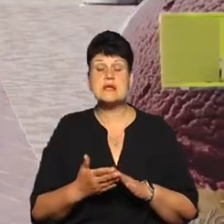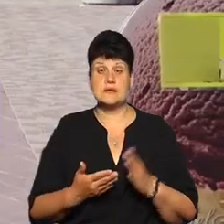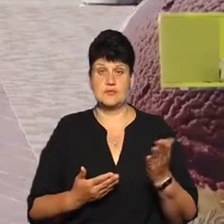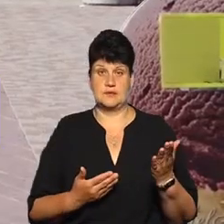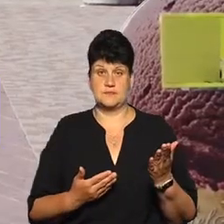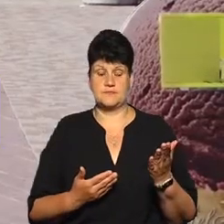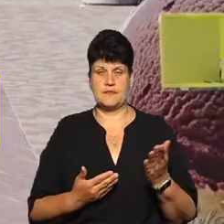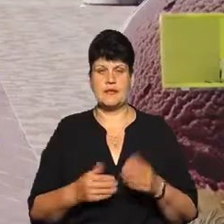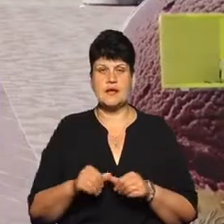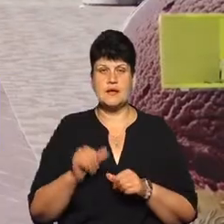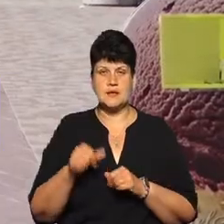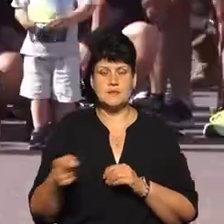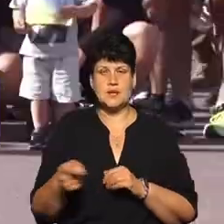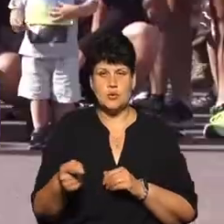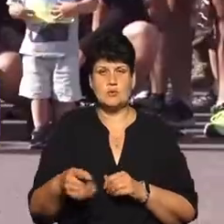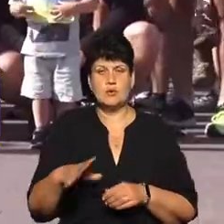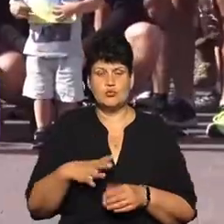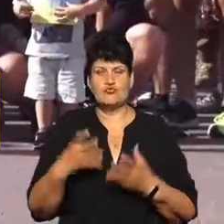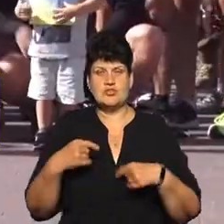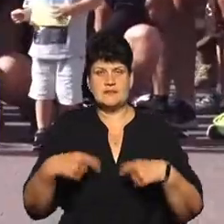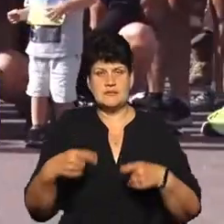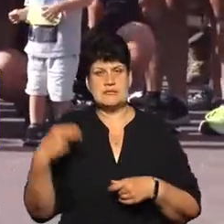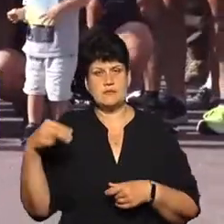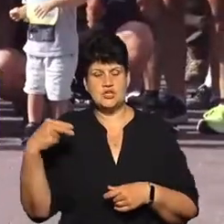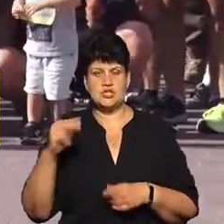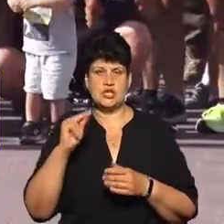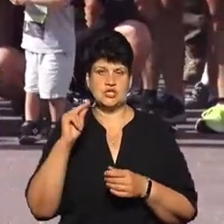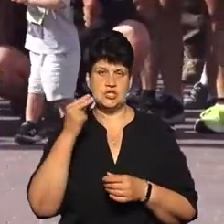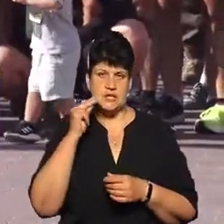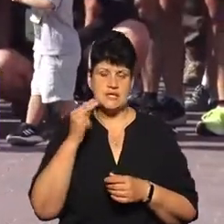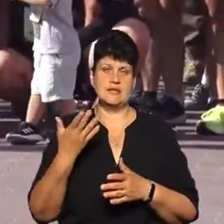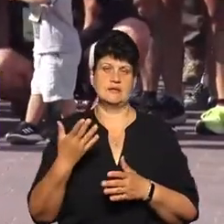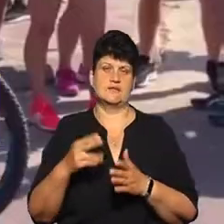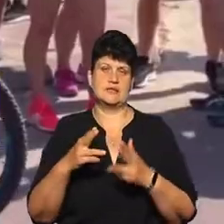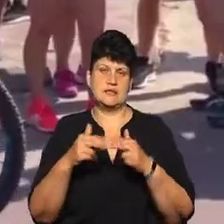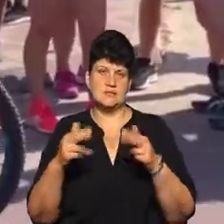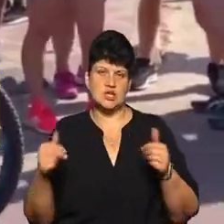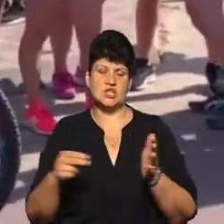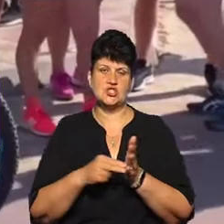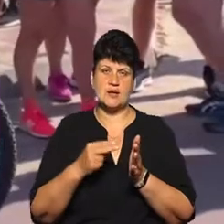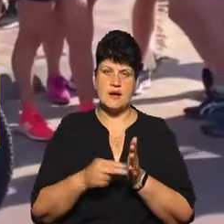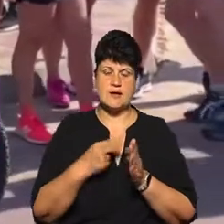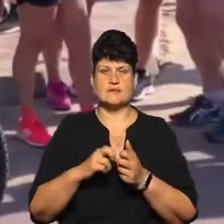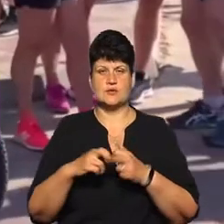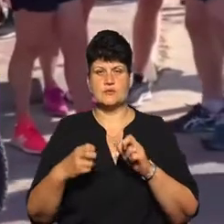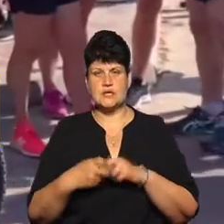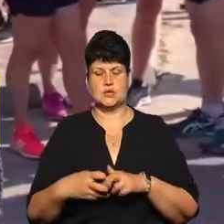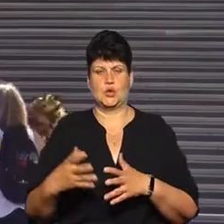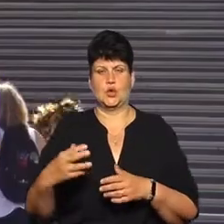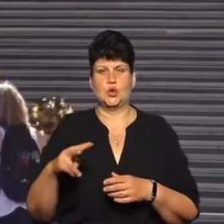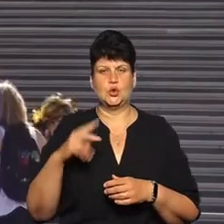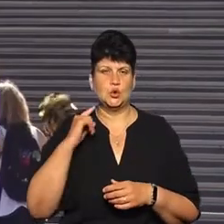Тернополя, забіг на підтримку військових відбувся також у Запоріжжі, Чернігові, Дніпрі, Рівному, Черкасах, Івано-Франківську, Луцьку, Львові та